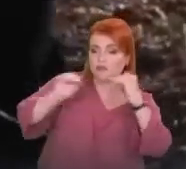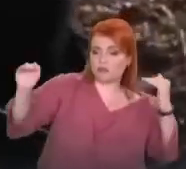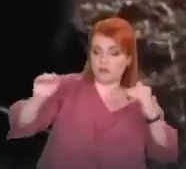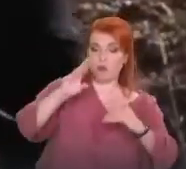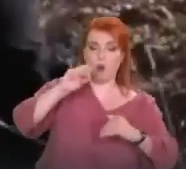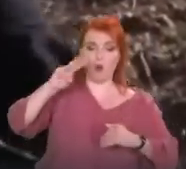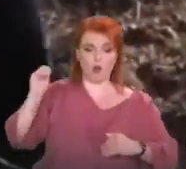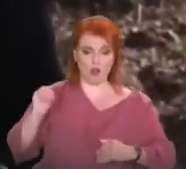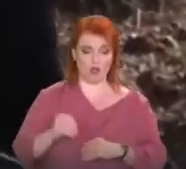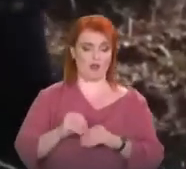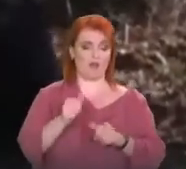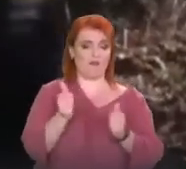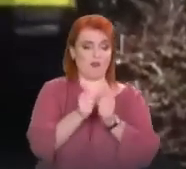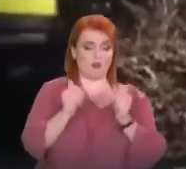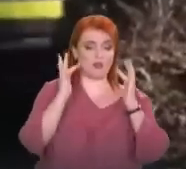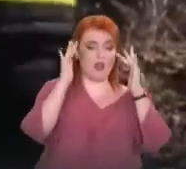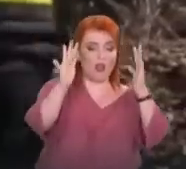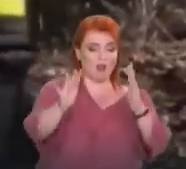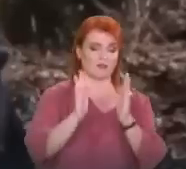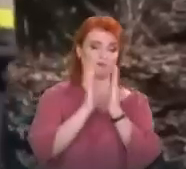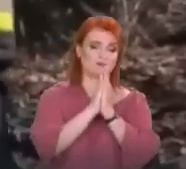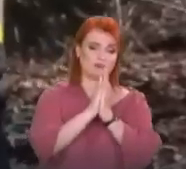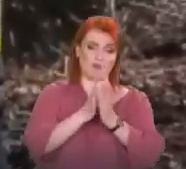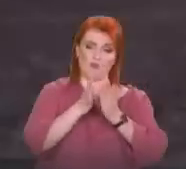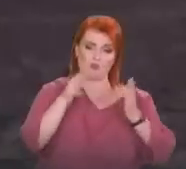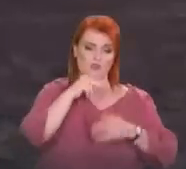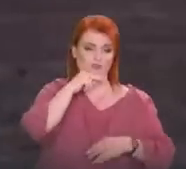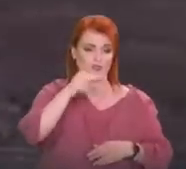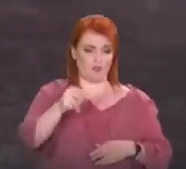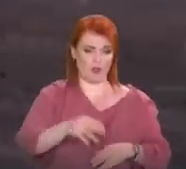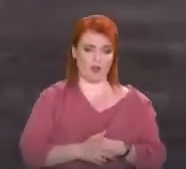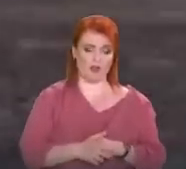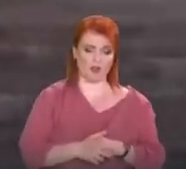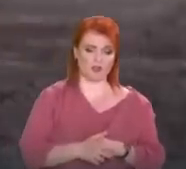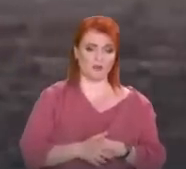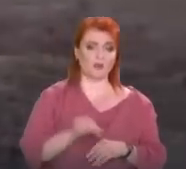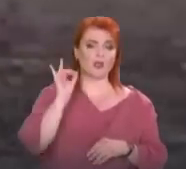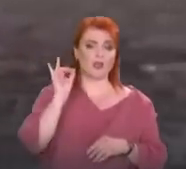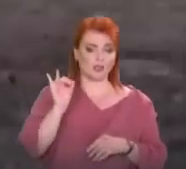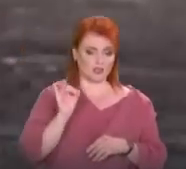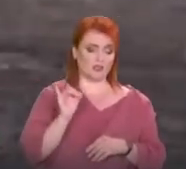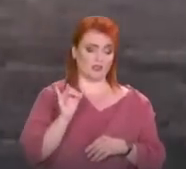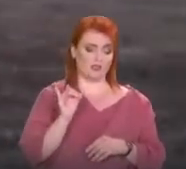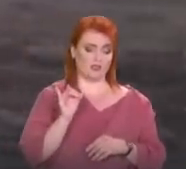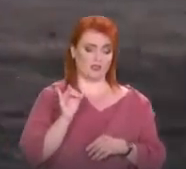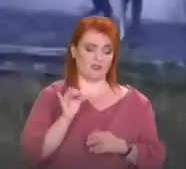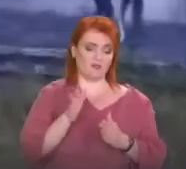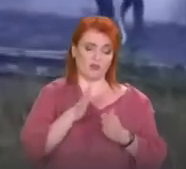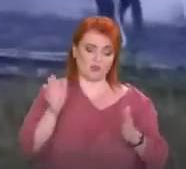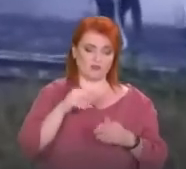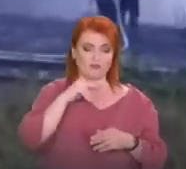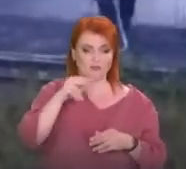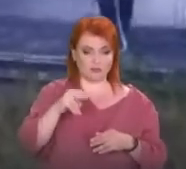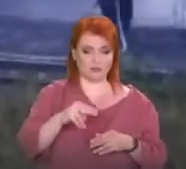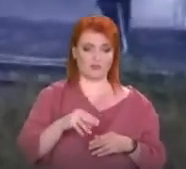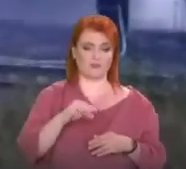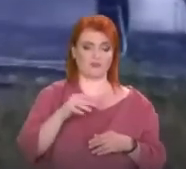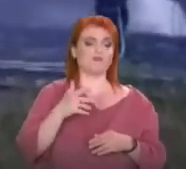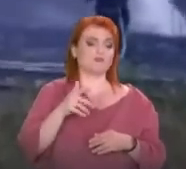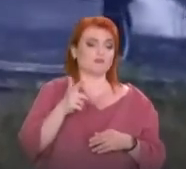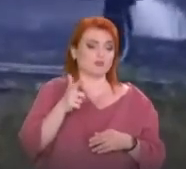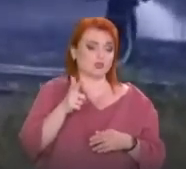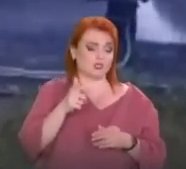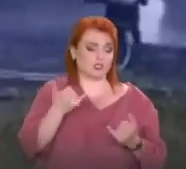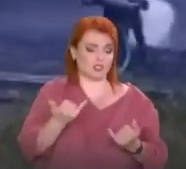de agrement. Mai mult, angajații sectorului agricol sunt rugați să nu alimenteze tehnica agricolă cu carburanți și lubrifianți în preajma lanurilor cu